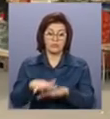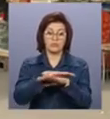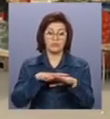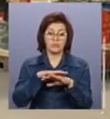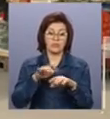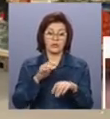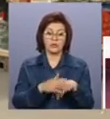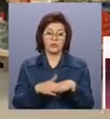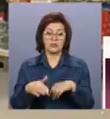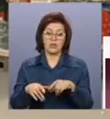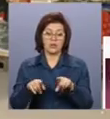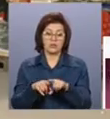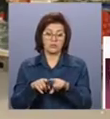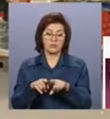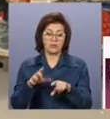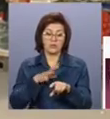салық